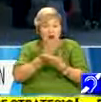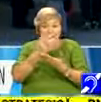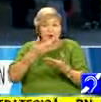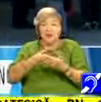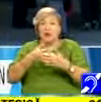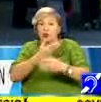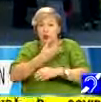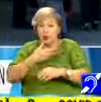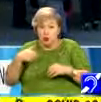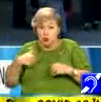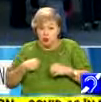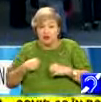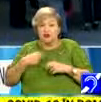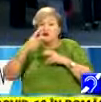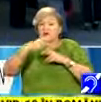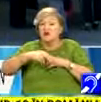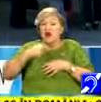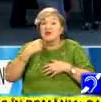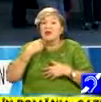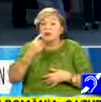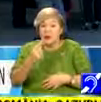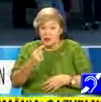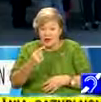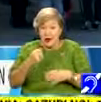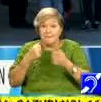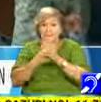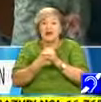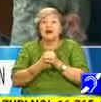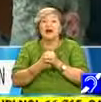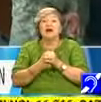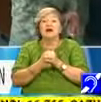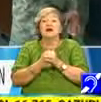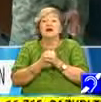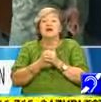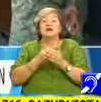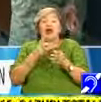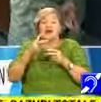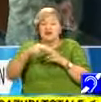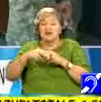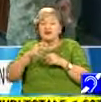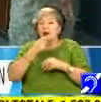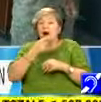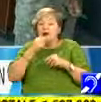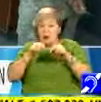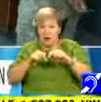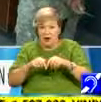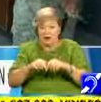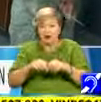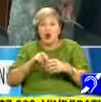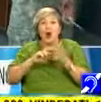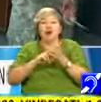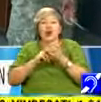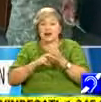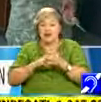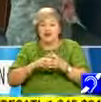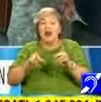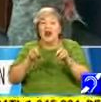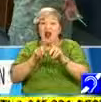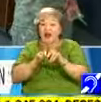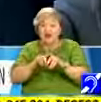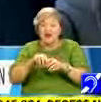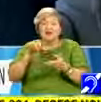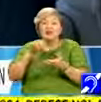București, la fiecare final de săptămână, până la închiderea acestui an, până la încheierea anului, să organizăm un astfel de